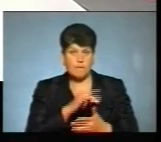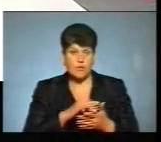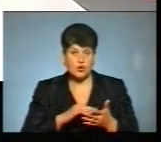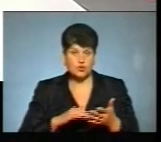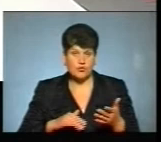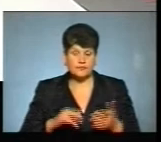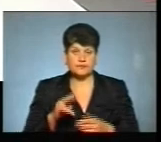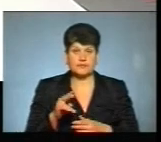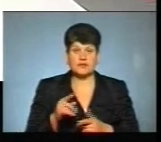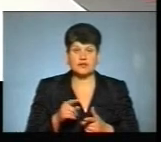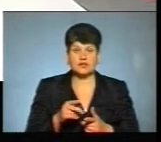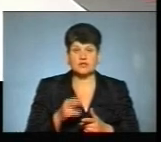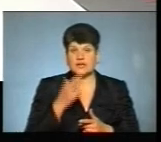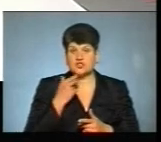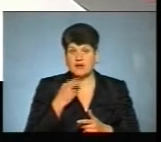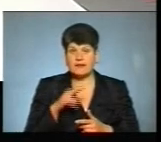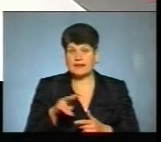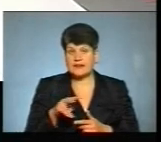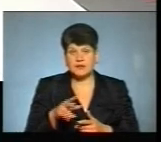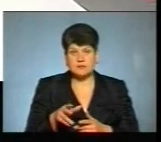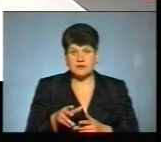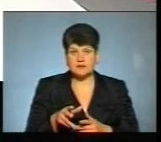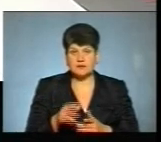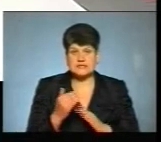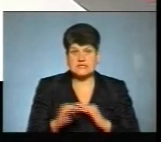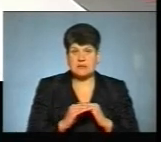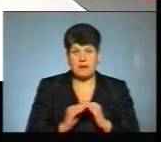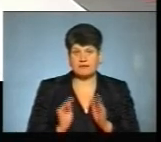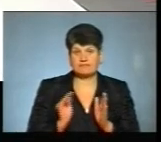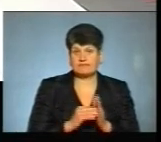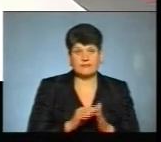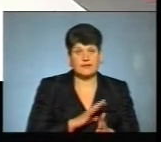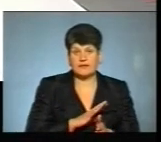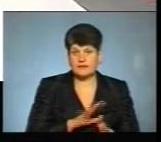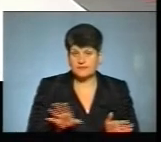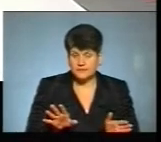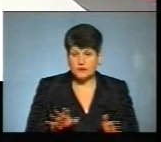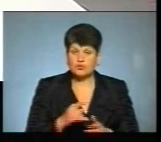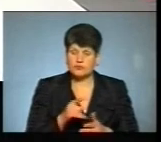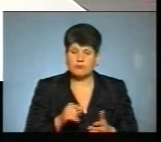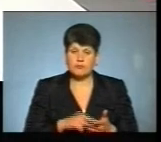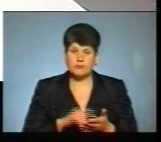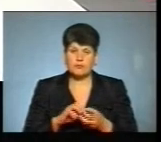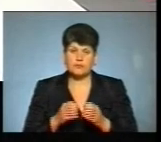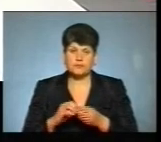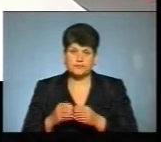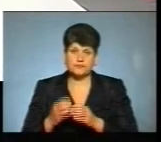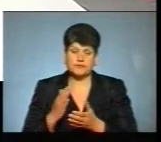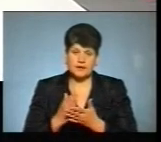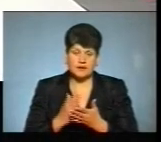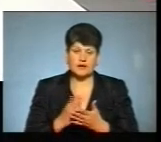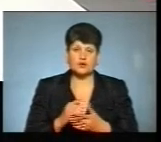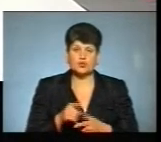на липень чи червень ніхто стипендії не закладав, тут також у нас є питання. Тобто усі робочі